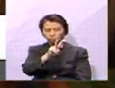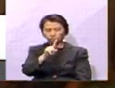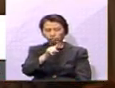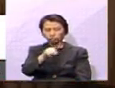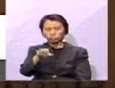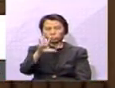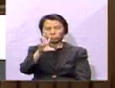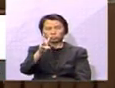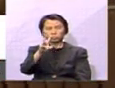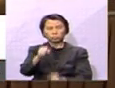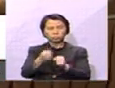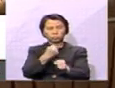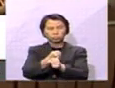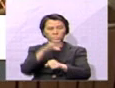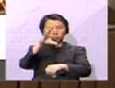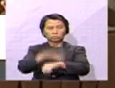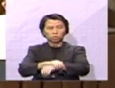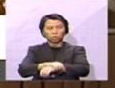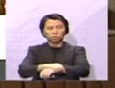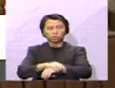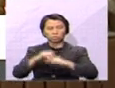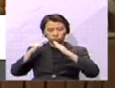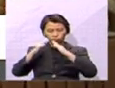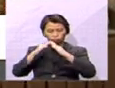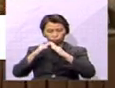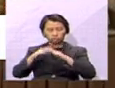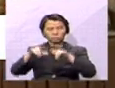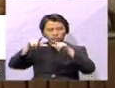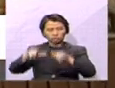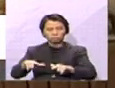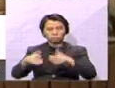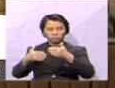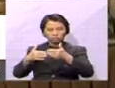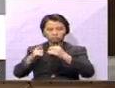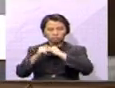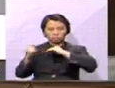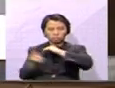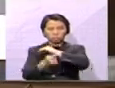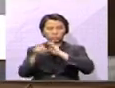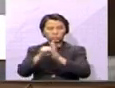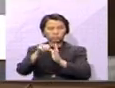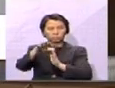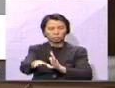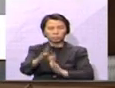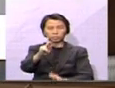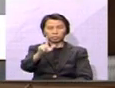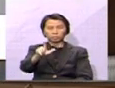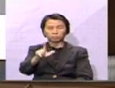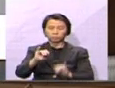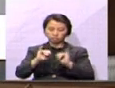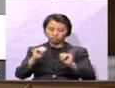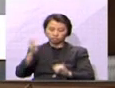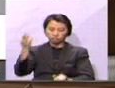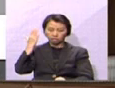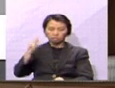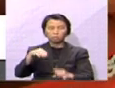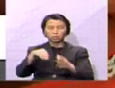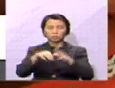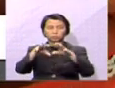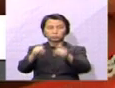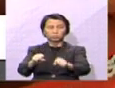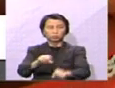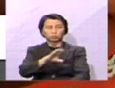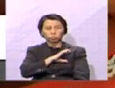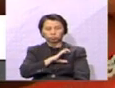itu ditahan dalam serbuan di sebuah rumah yang terletak di taman Setapak Kuala Lumpur isnin lepas dalam serbuan itu